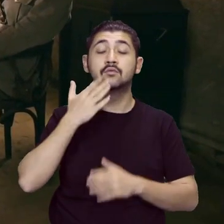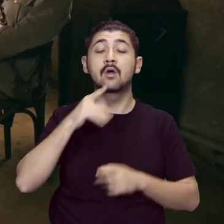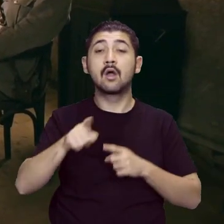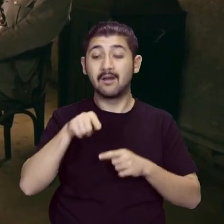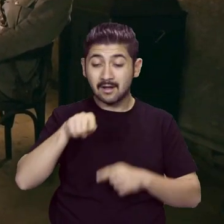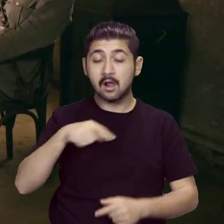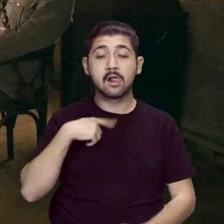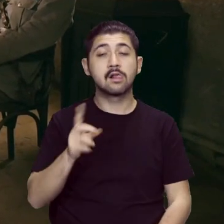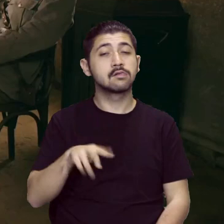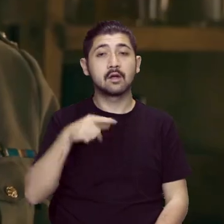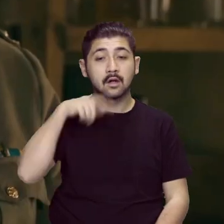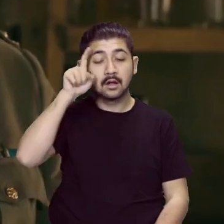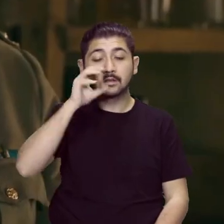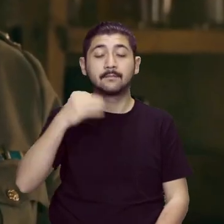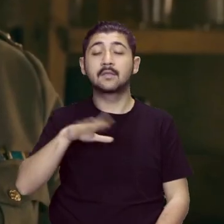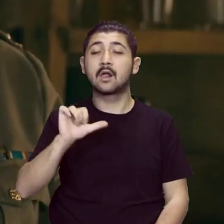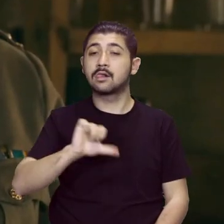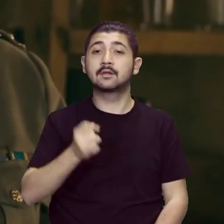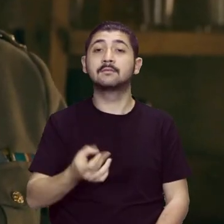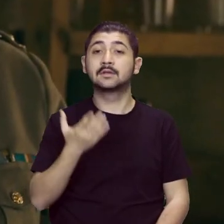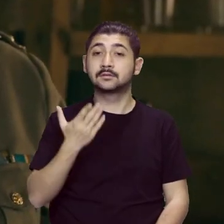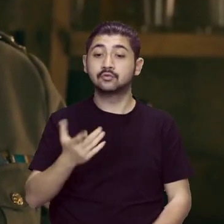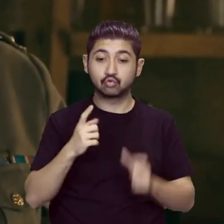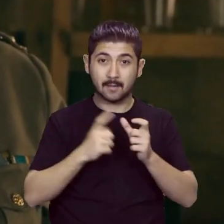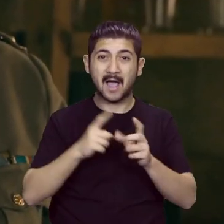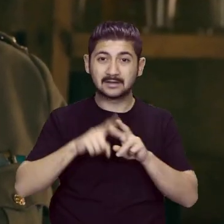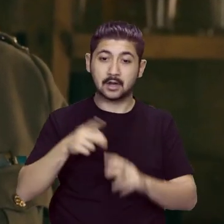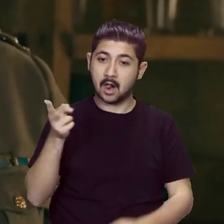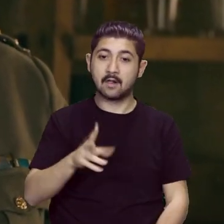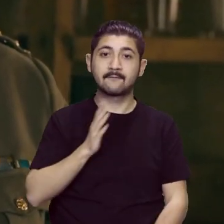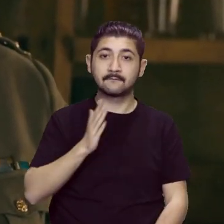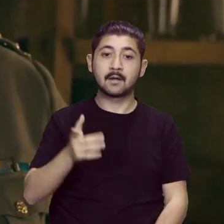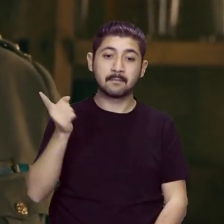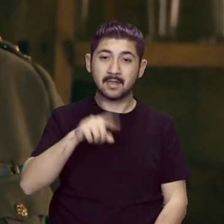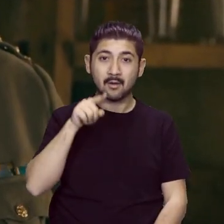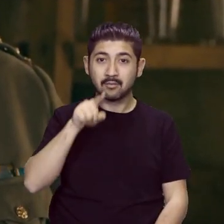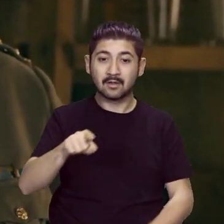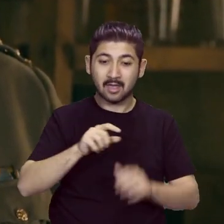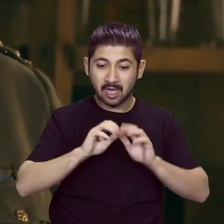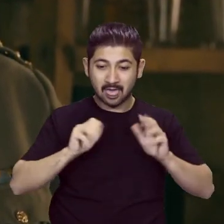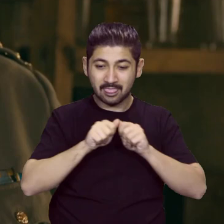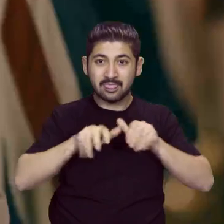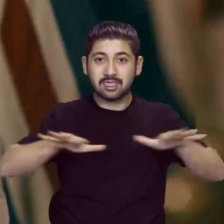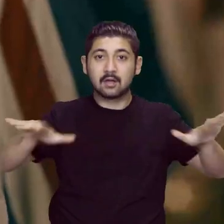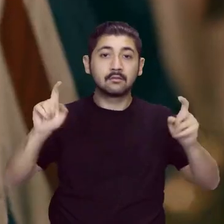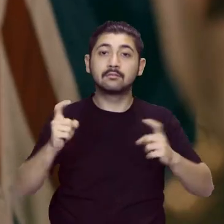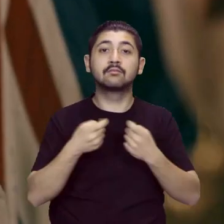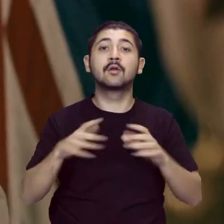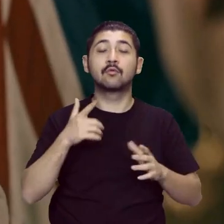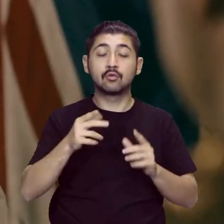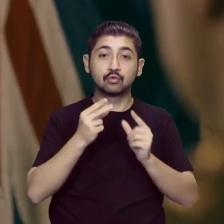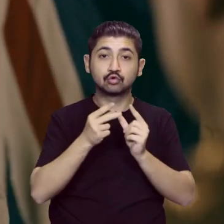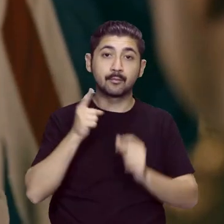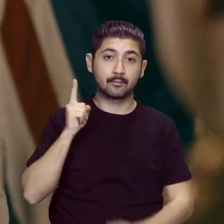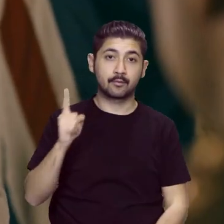Bu akıllıca olmaz. Neden? Süleyman askeri öldü. Onları bir daha bu kadar dağınık bir halde yakalayamayız.